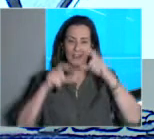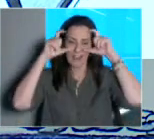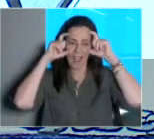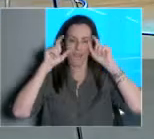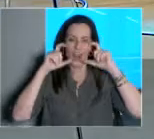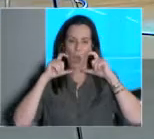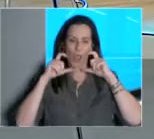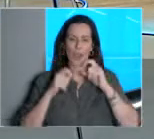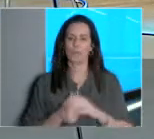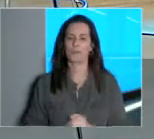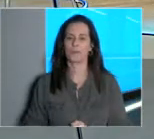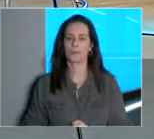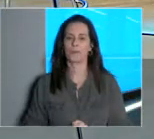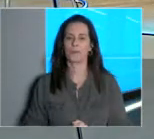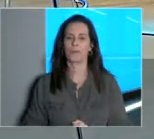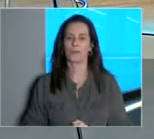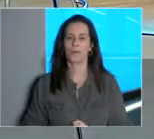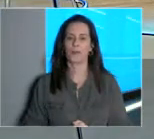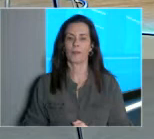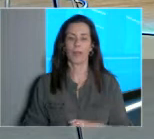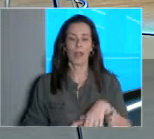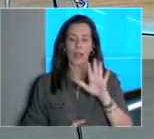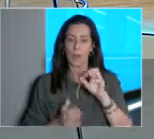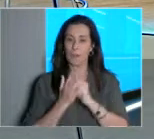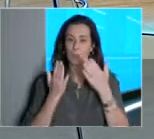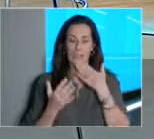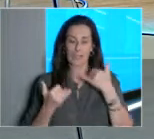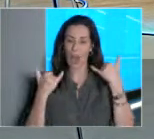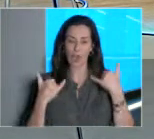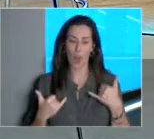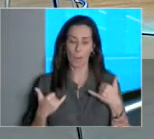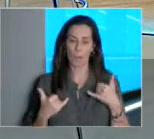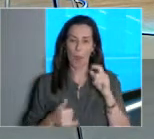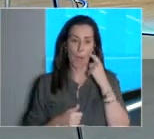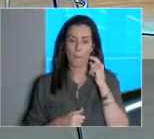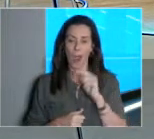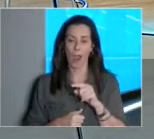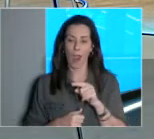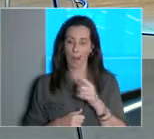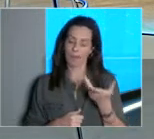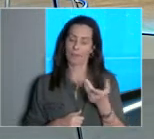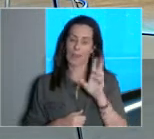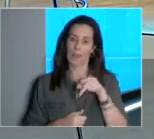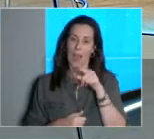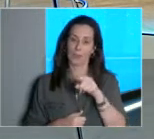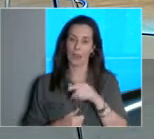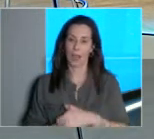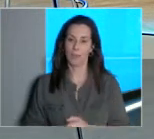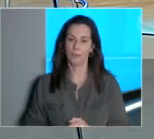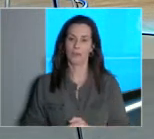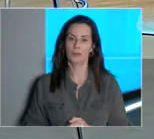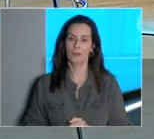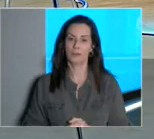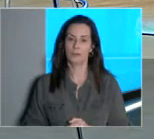לראות, כמו שמספר לנו קפטן אמריקה. גם בישראל היום, אהוד ברק מחכב בקריקטורה של